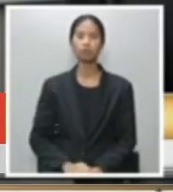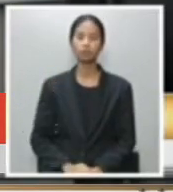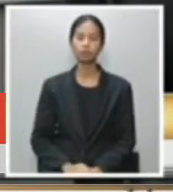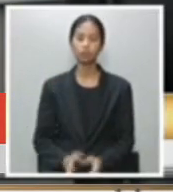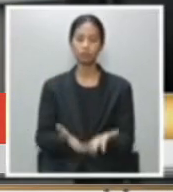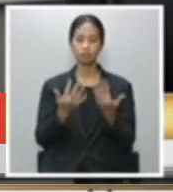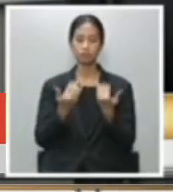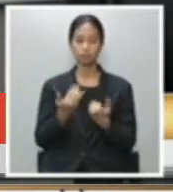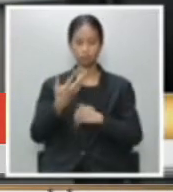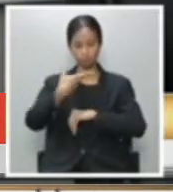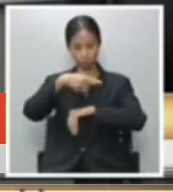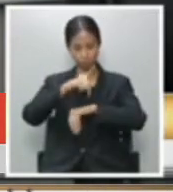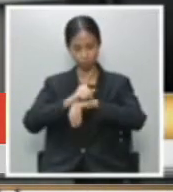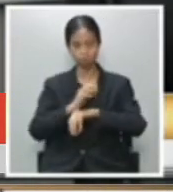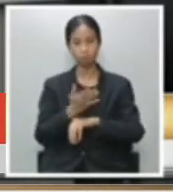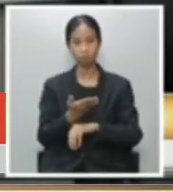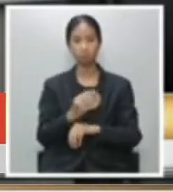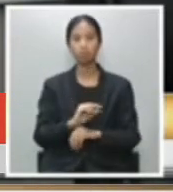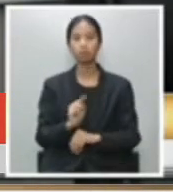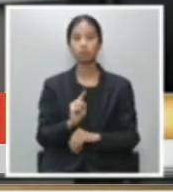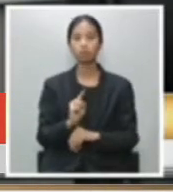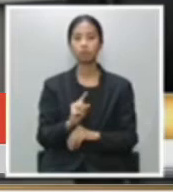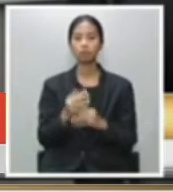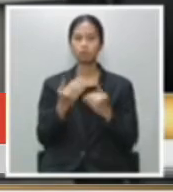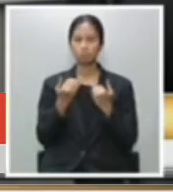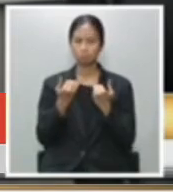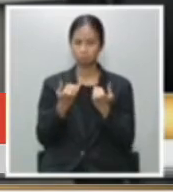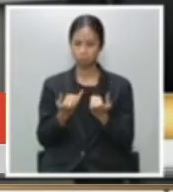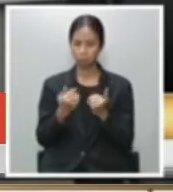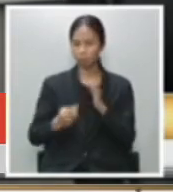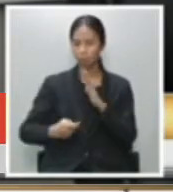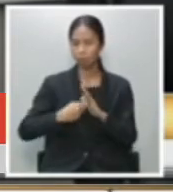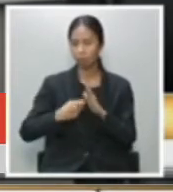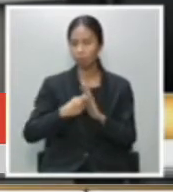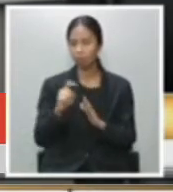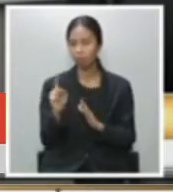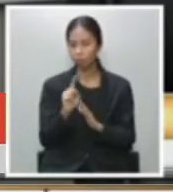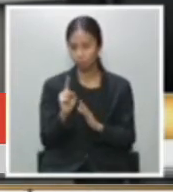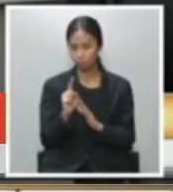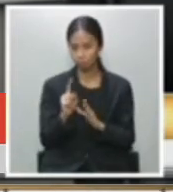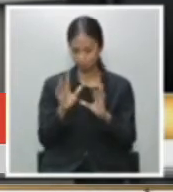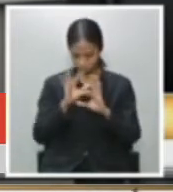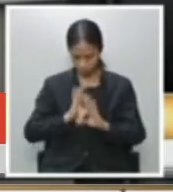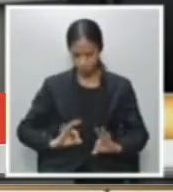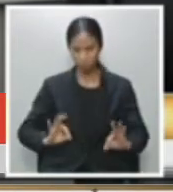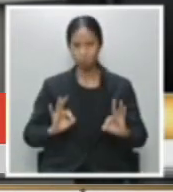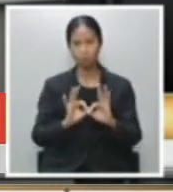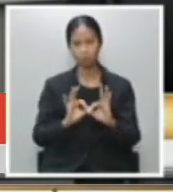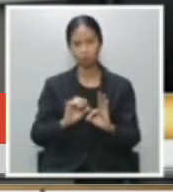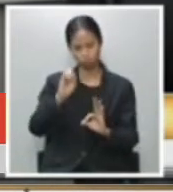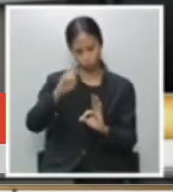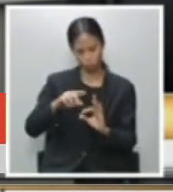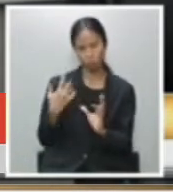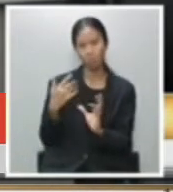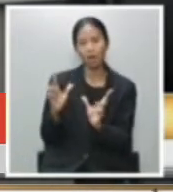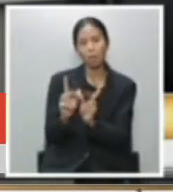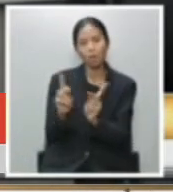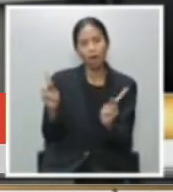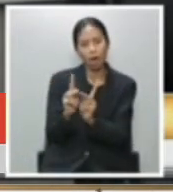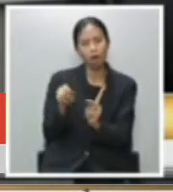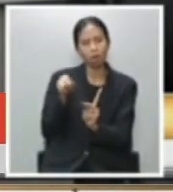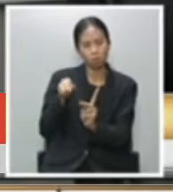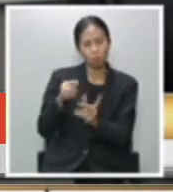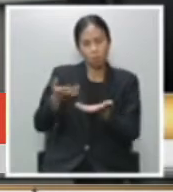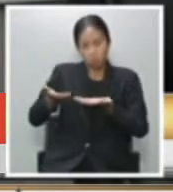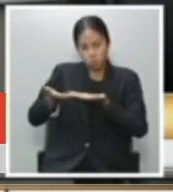ารพครับเหตุผลในเรื่องตัวยติเนี่ยมันมีความจำเป็นอย่างยิ่งครับที่ต้องอาศัยกรรมการวิสามัญขึ้นไปพิจารณา